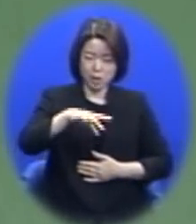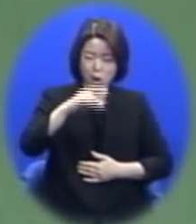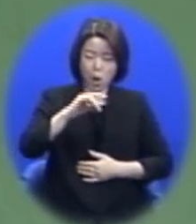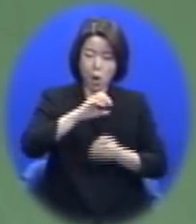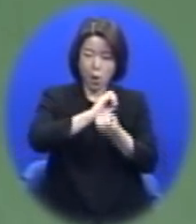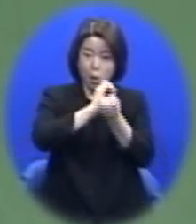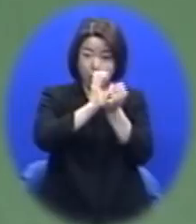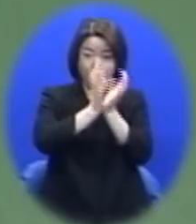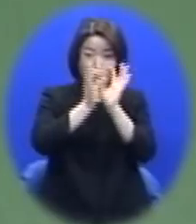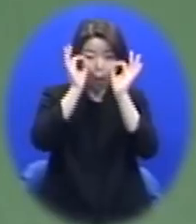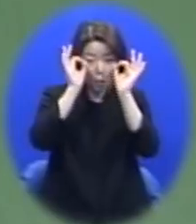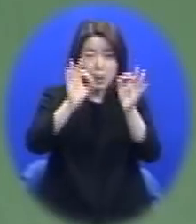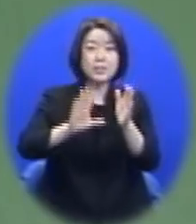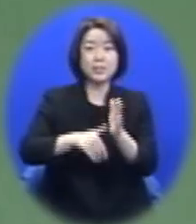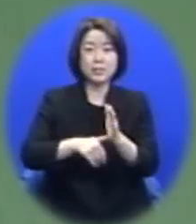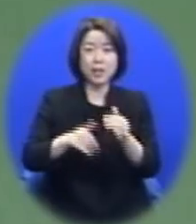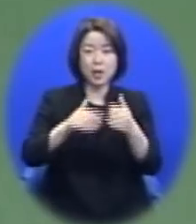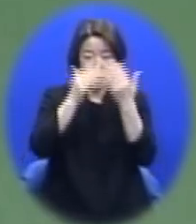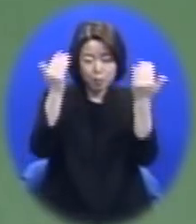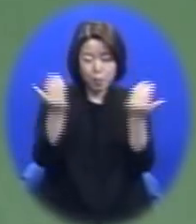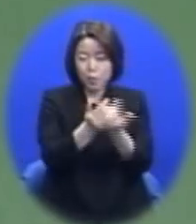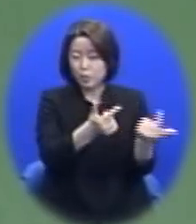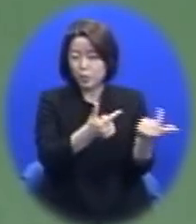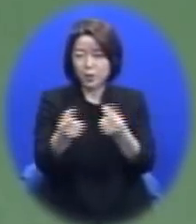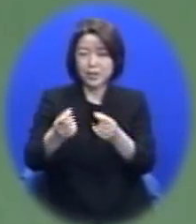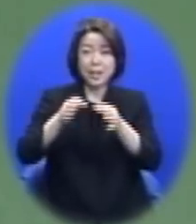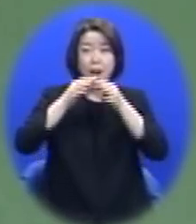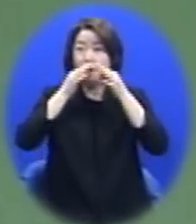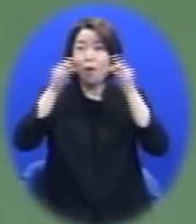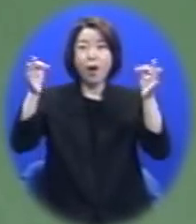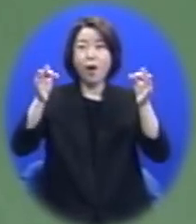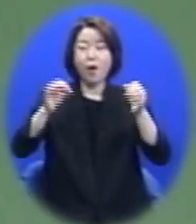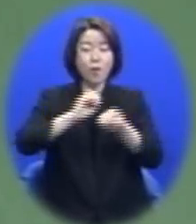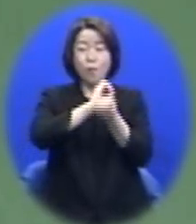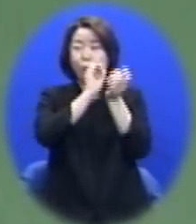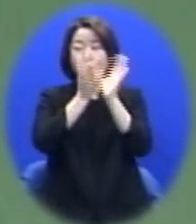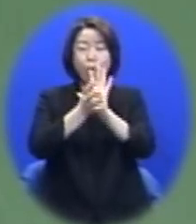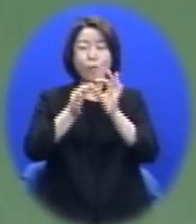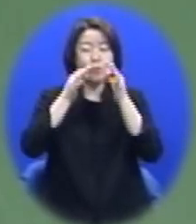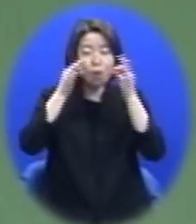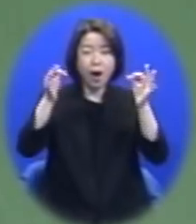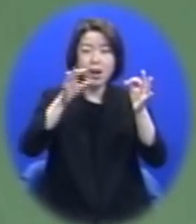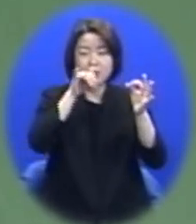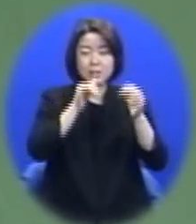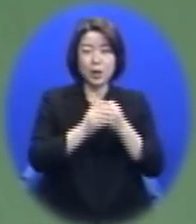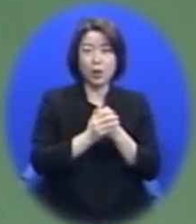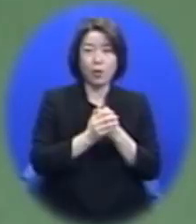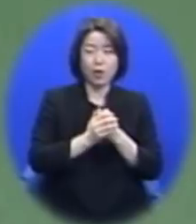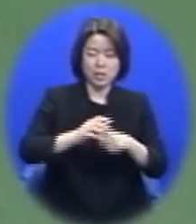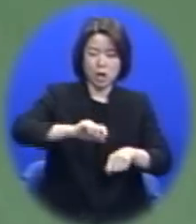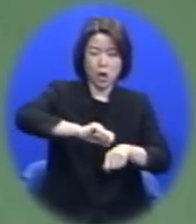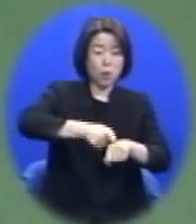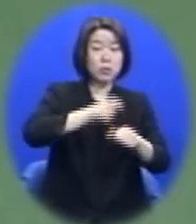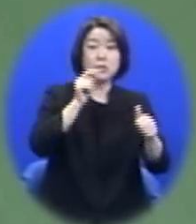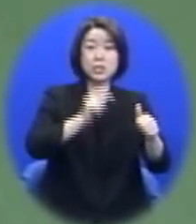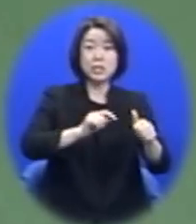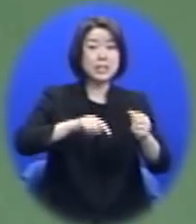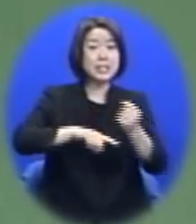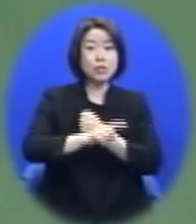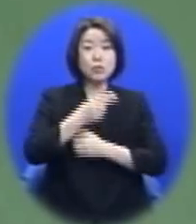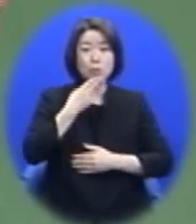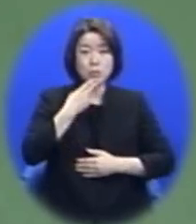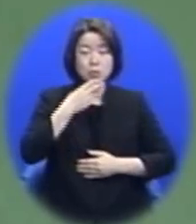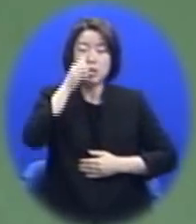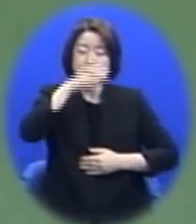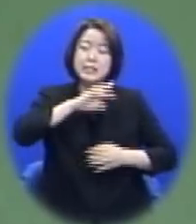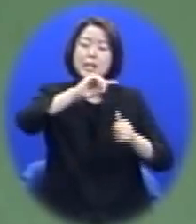보았을 때다 탄성을 지릅니다. 야, 꽃이 피었다고. 그거 억지로 될 이유가 있습니까? 그냥